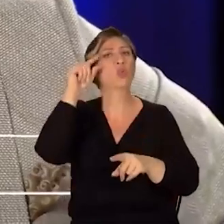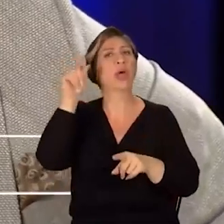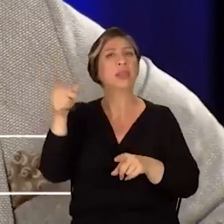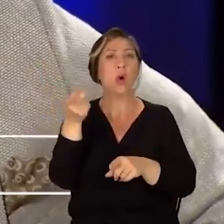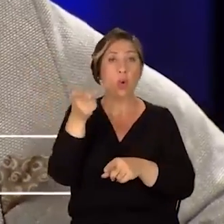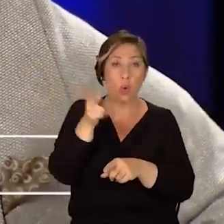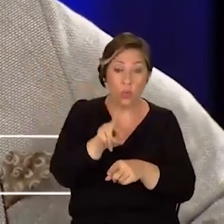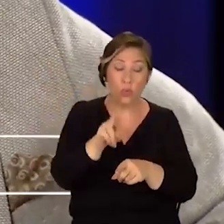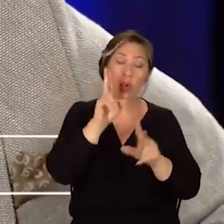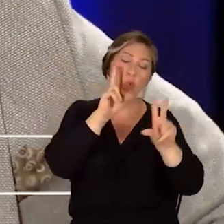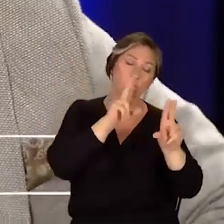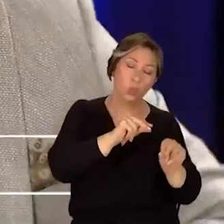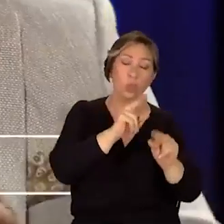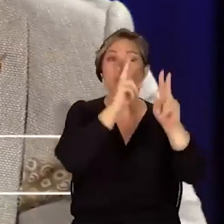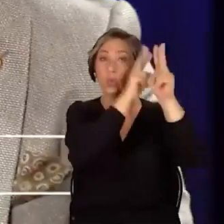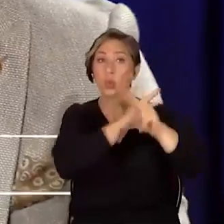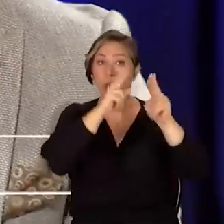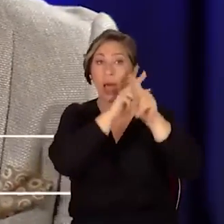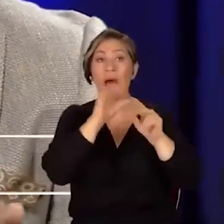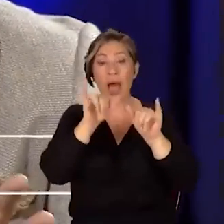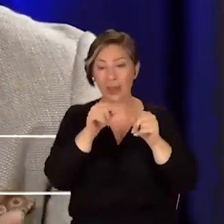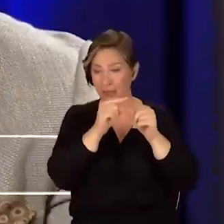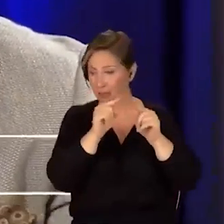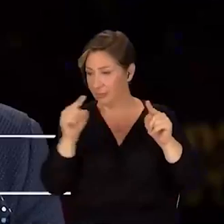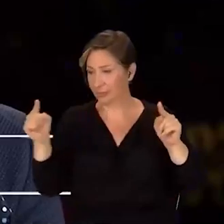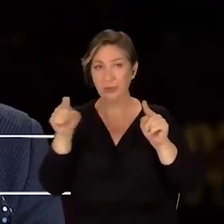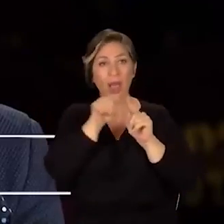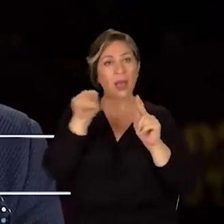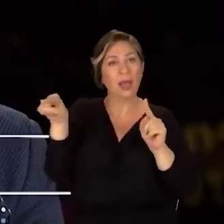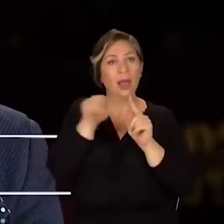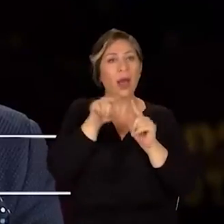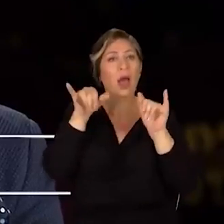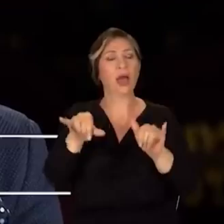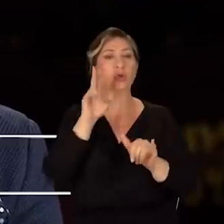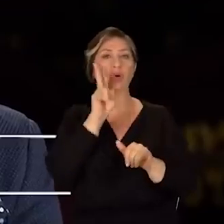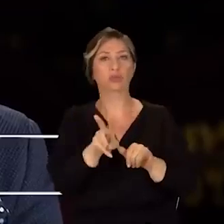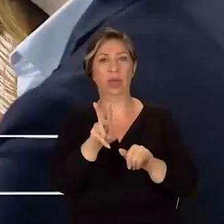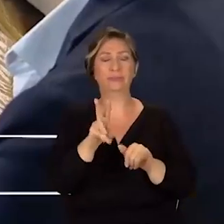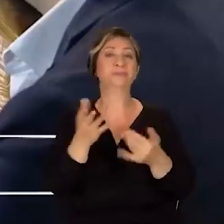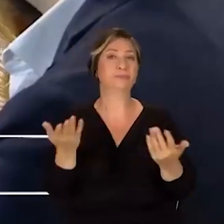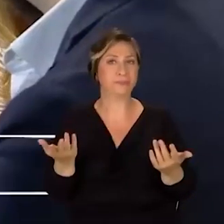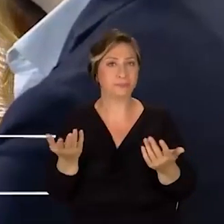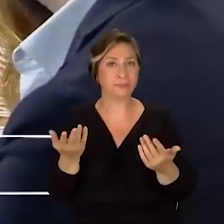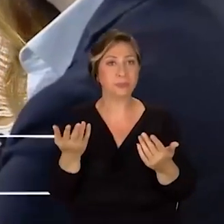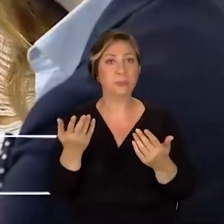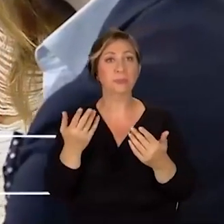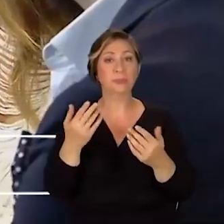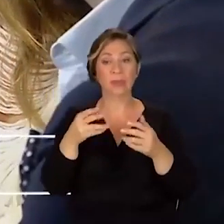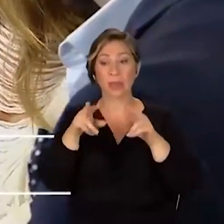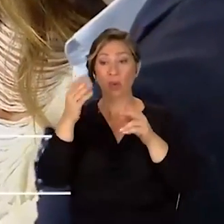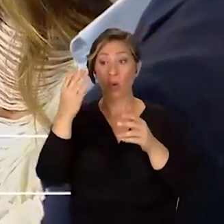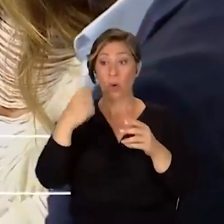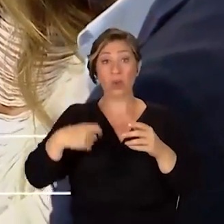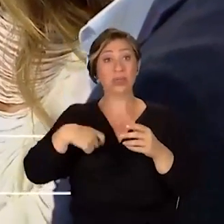Ölüm, uyku ve rüya bunlar aynı düzlem içerisinde görmüşler. Yine şeye bakıyorsunuz mesela... Kutsal